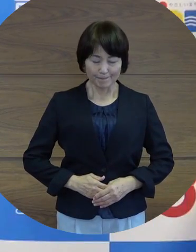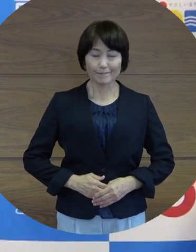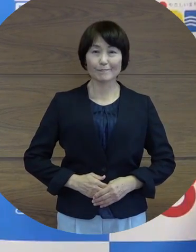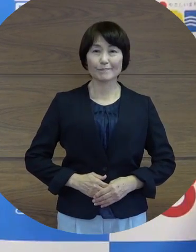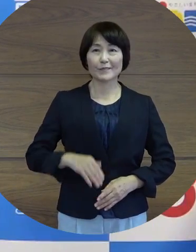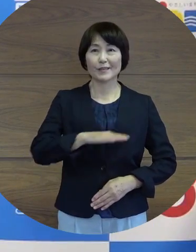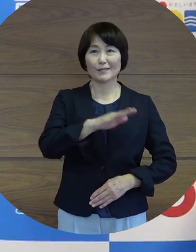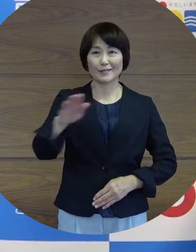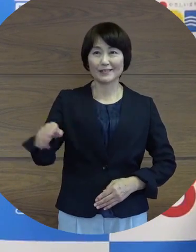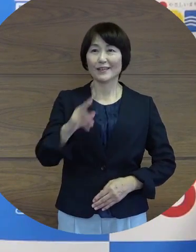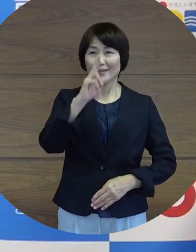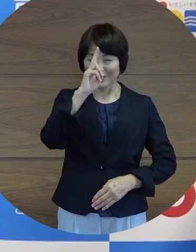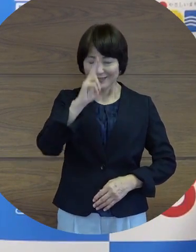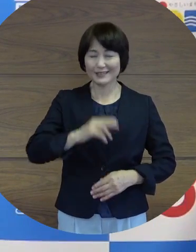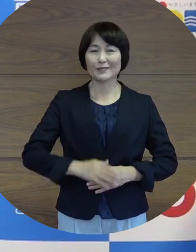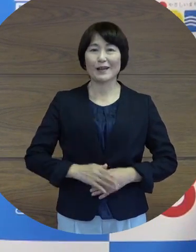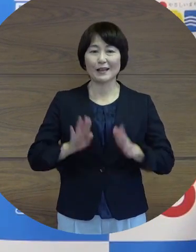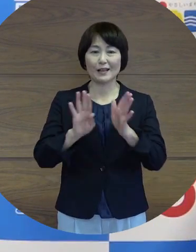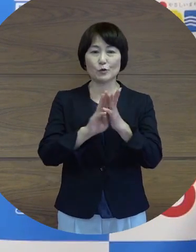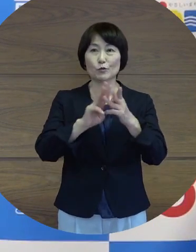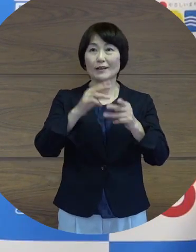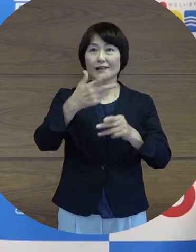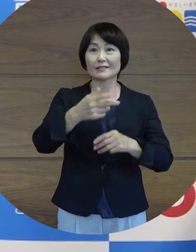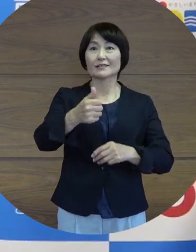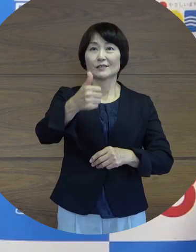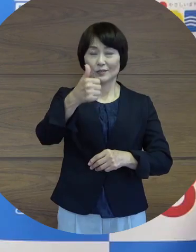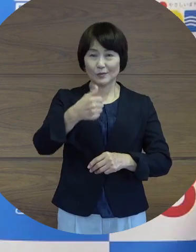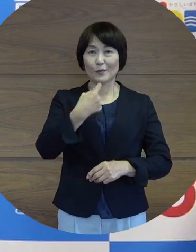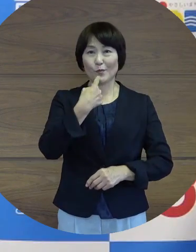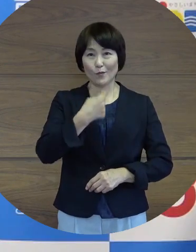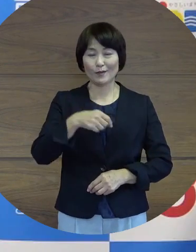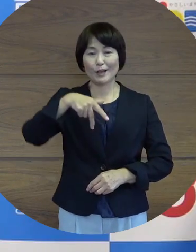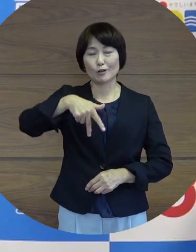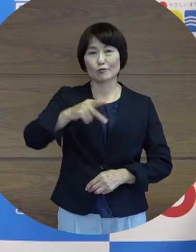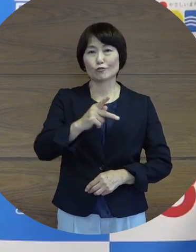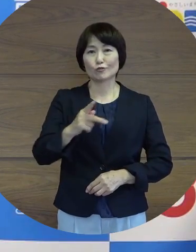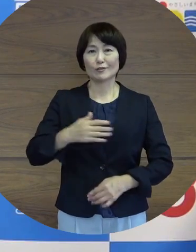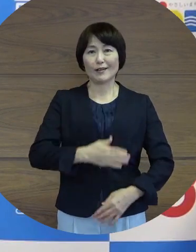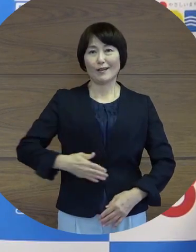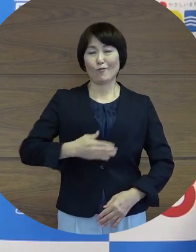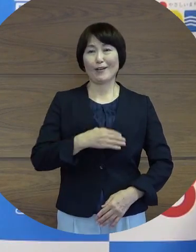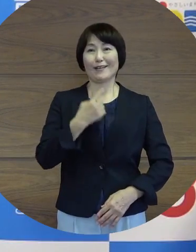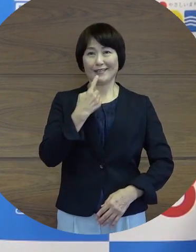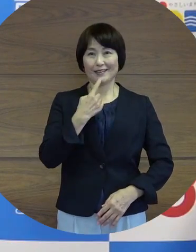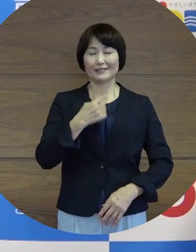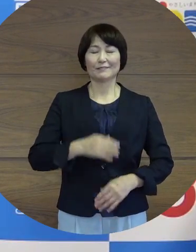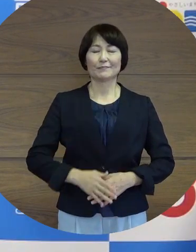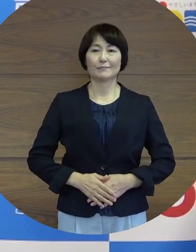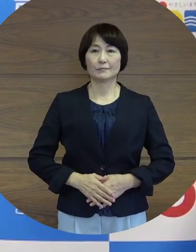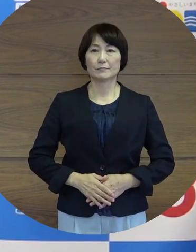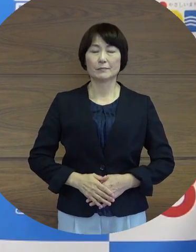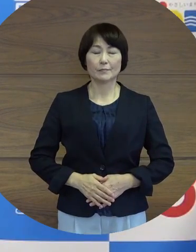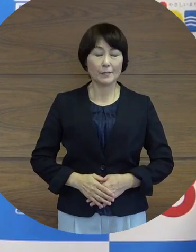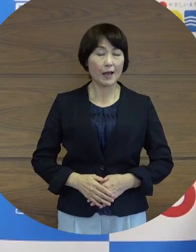皆さんこんにちは、戸田市長の菅原文人です。今日は、いつもと、少